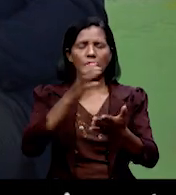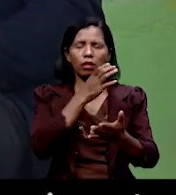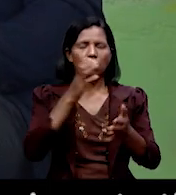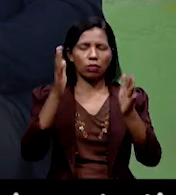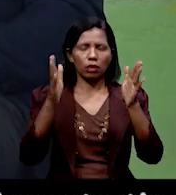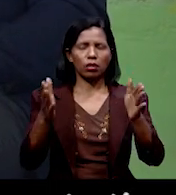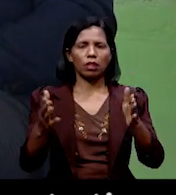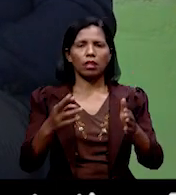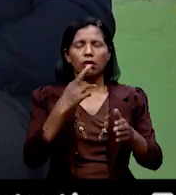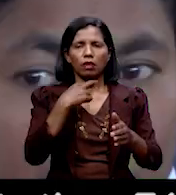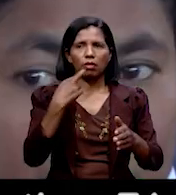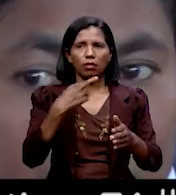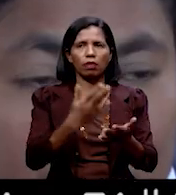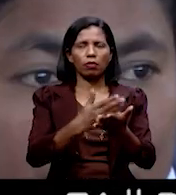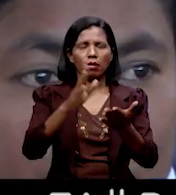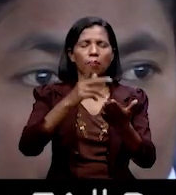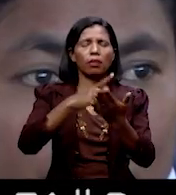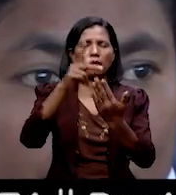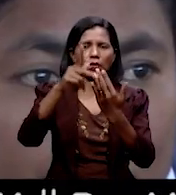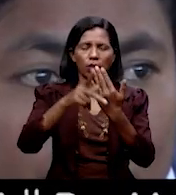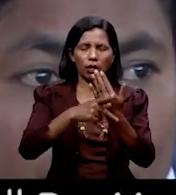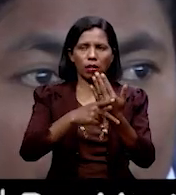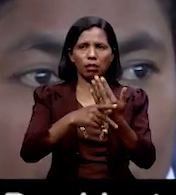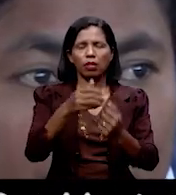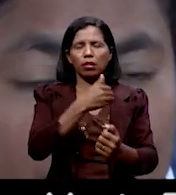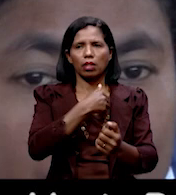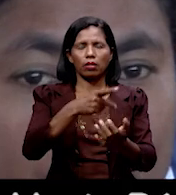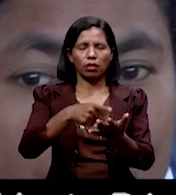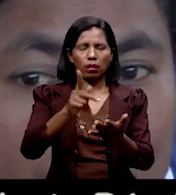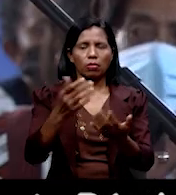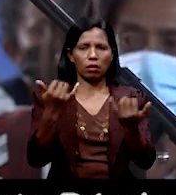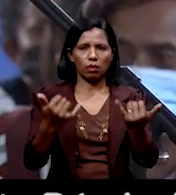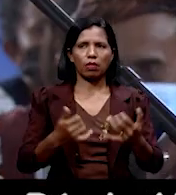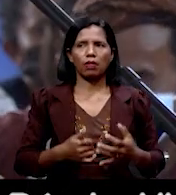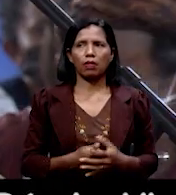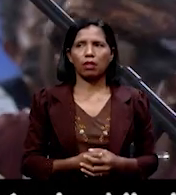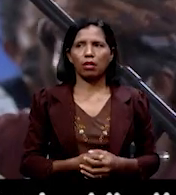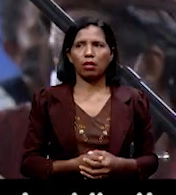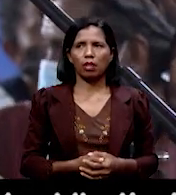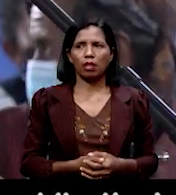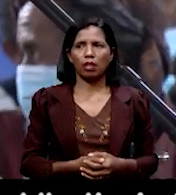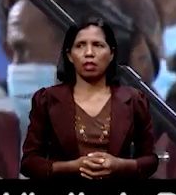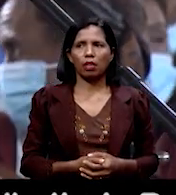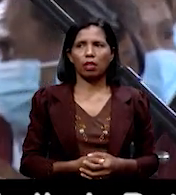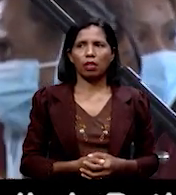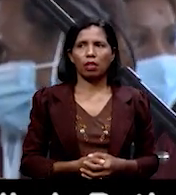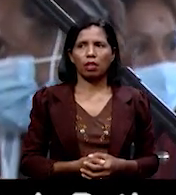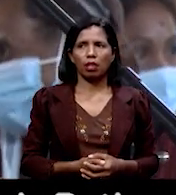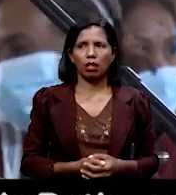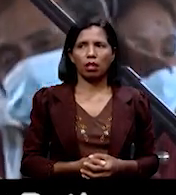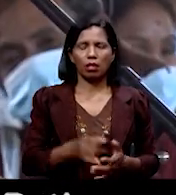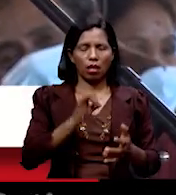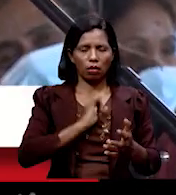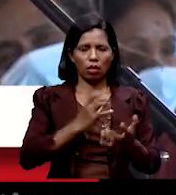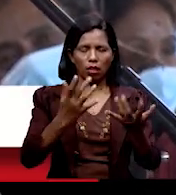kulit, ho de distribui për programa sesta bazika, si da ukselu të ohin loron. Agora ihene, au halai